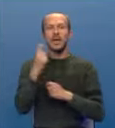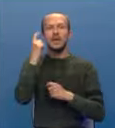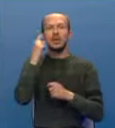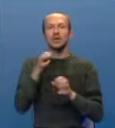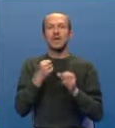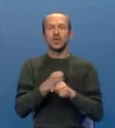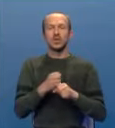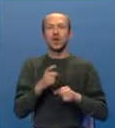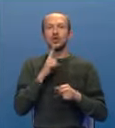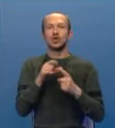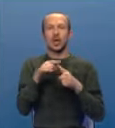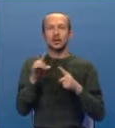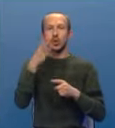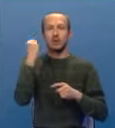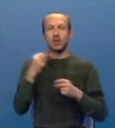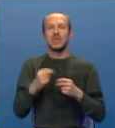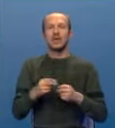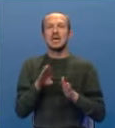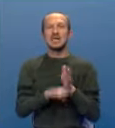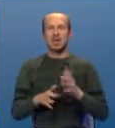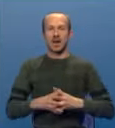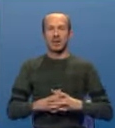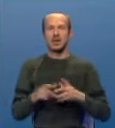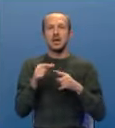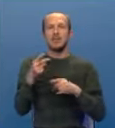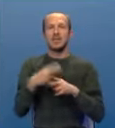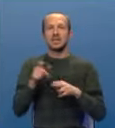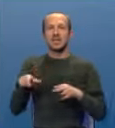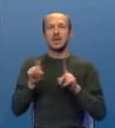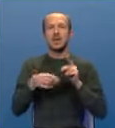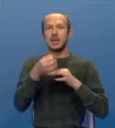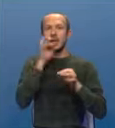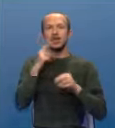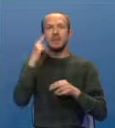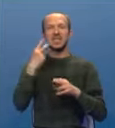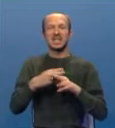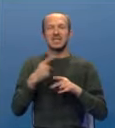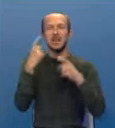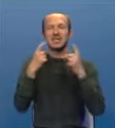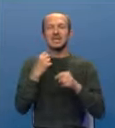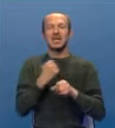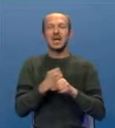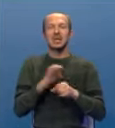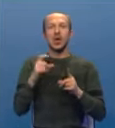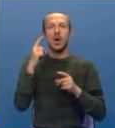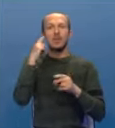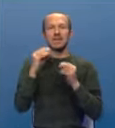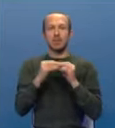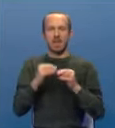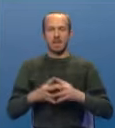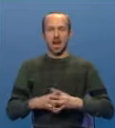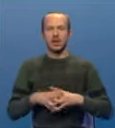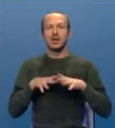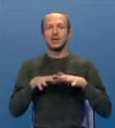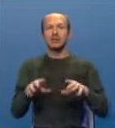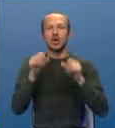intelektualnih funkcija, to se vrlo često zaboravi, zanemari. Pacijenti se nekad liječi psihijatrijski, misli se da se radi o psihijatrijskim problemima,